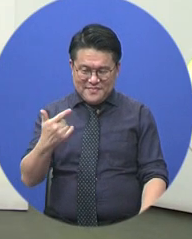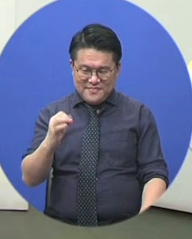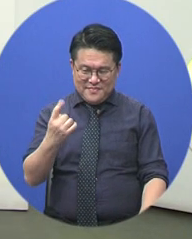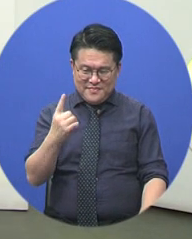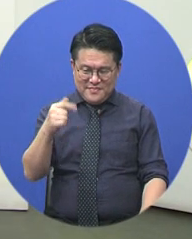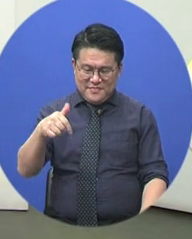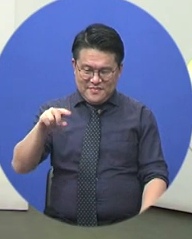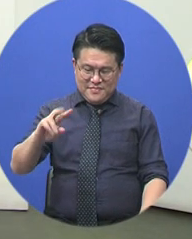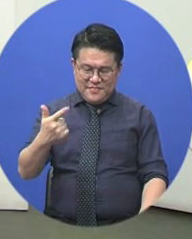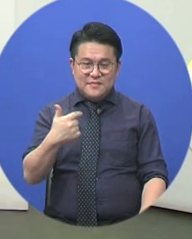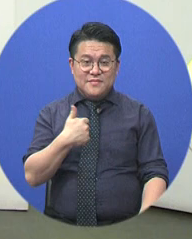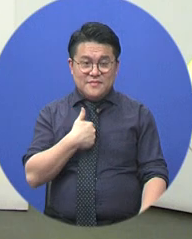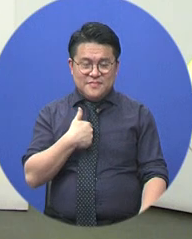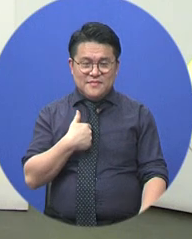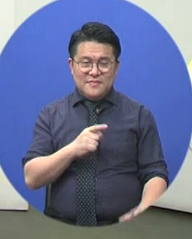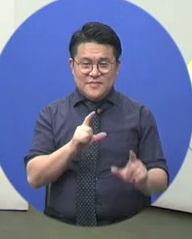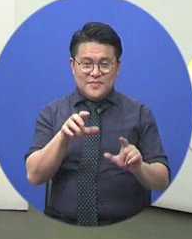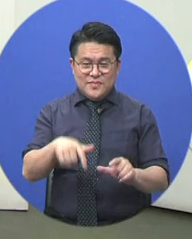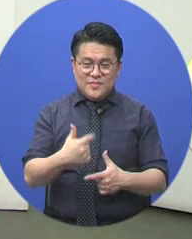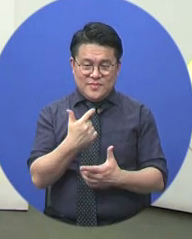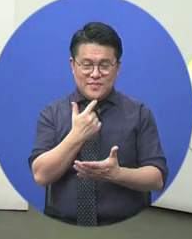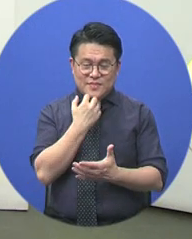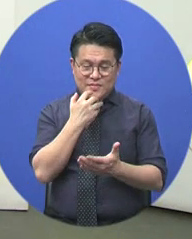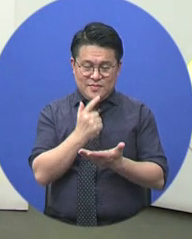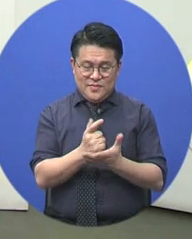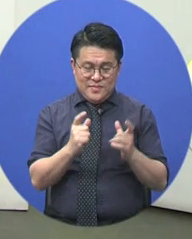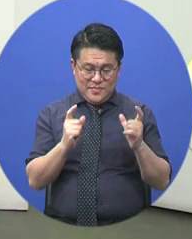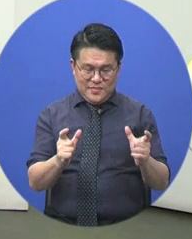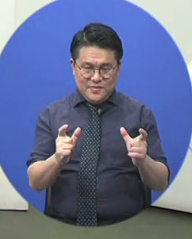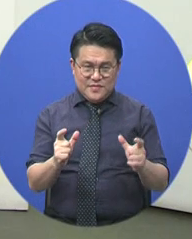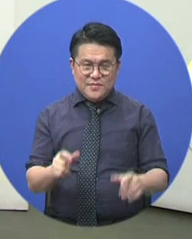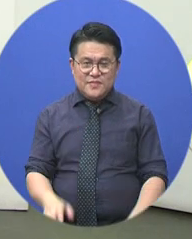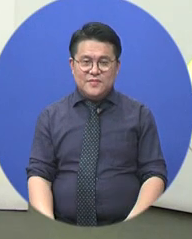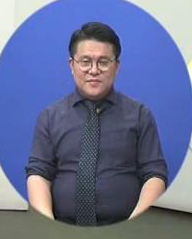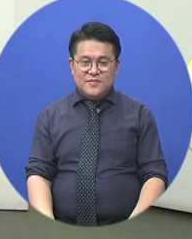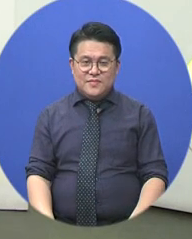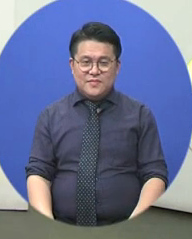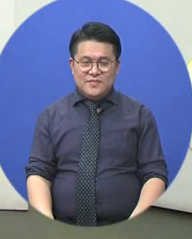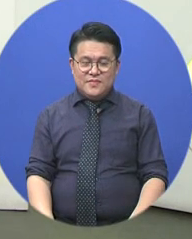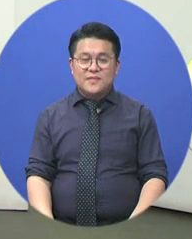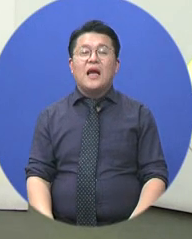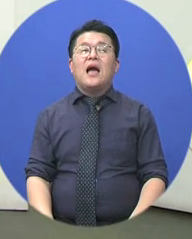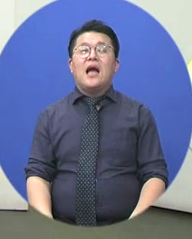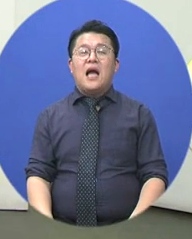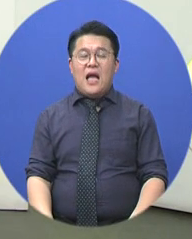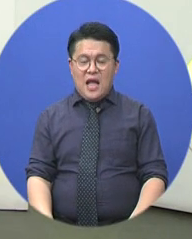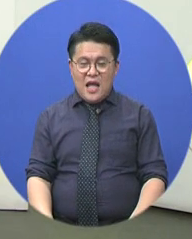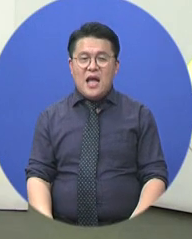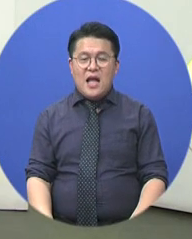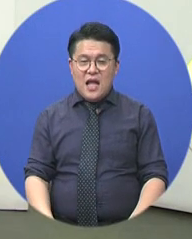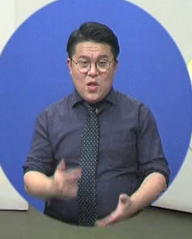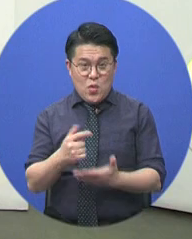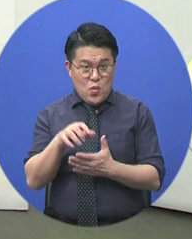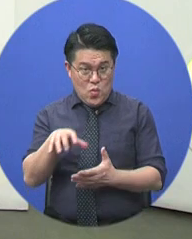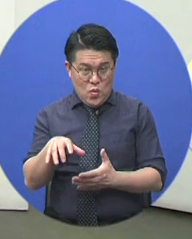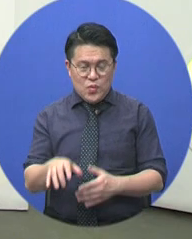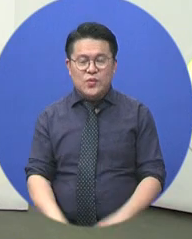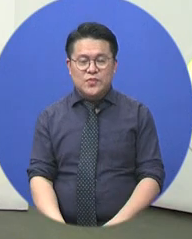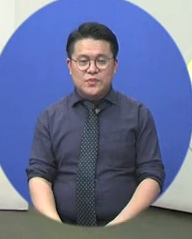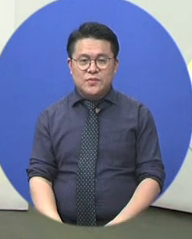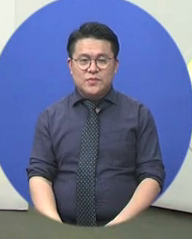예, 여기 노원구에 사는 신옥준입니다. 네. 어디 살고 계신다고요? 노원구요. 노원구? 예.